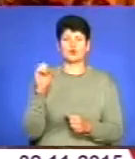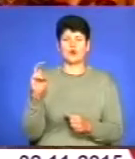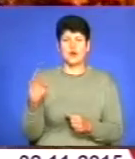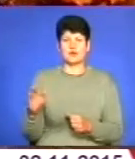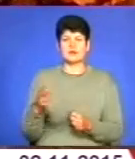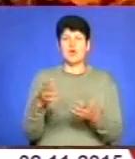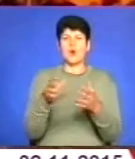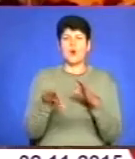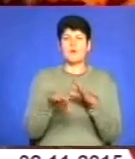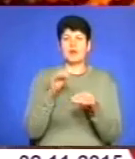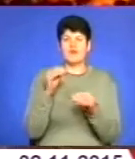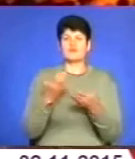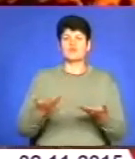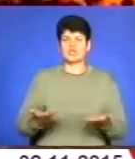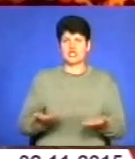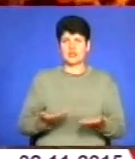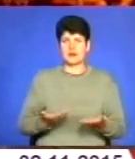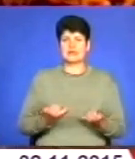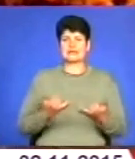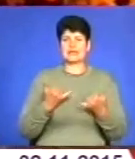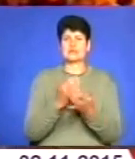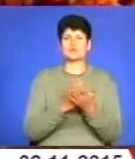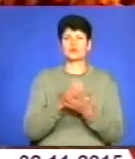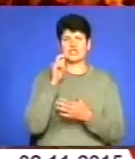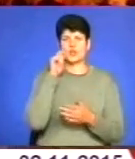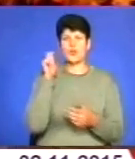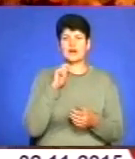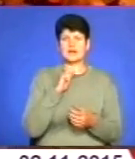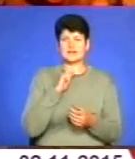ж таки обрав життя для служіння України.